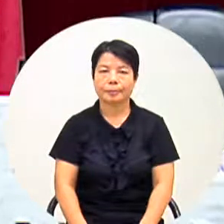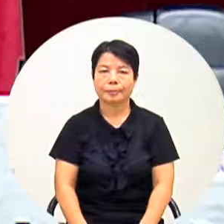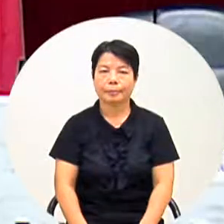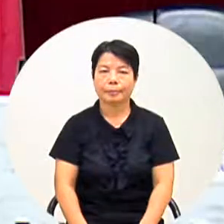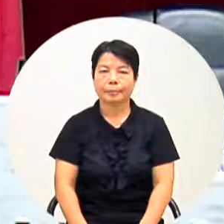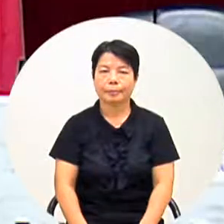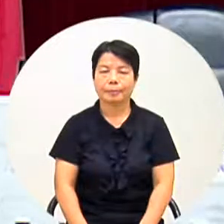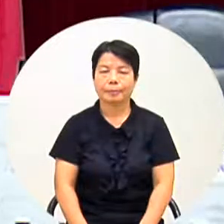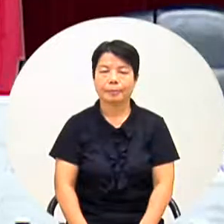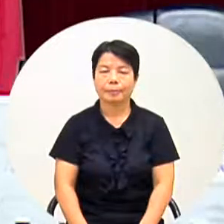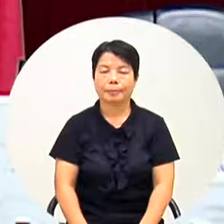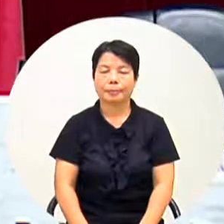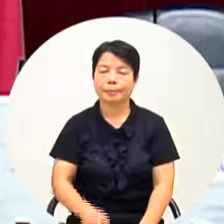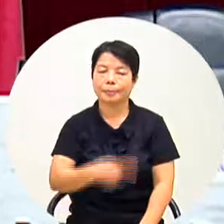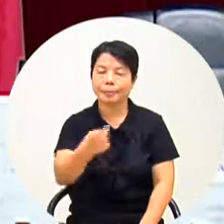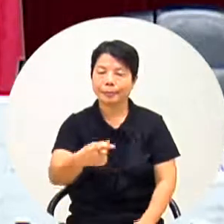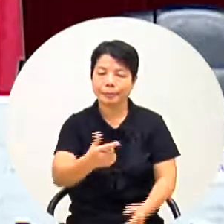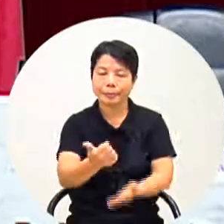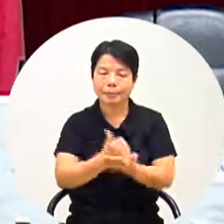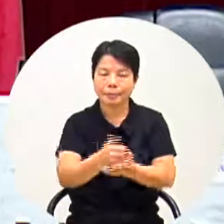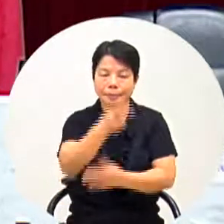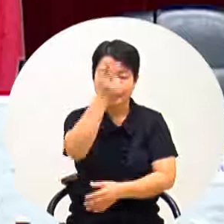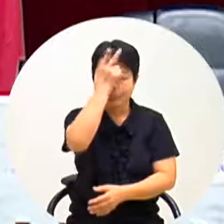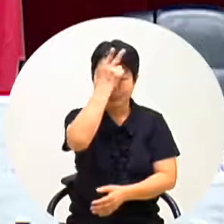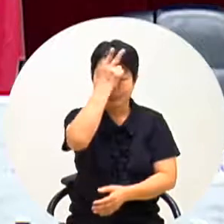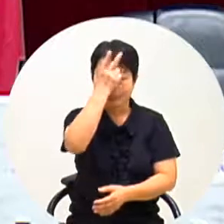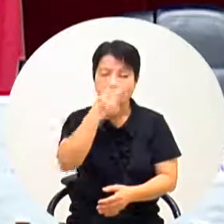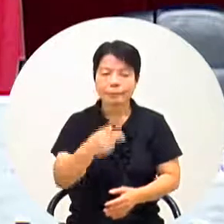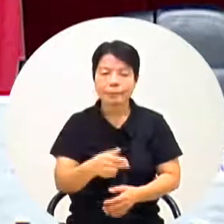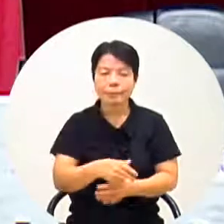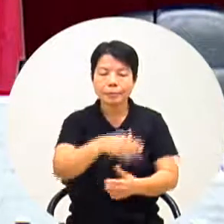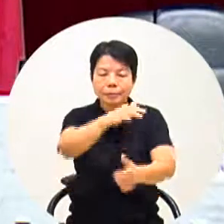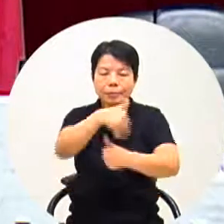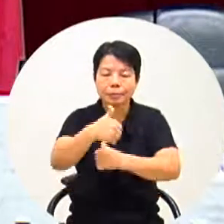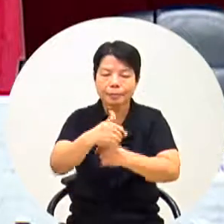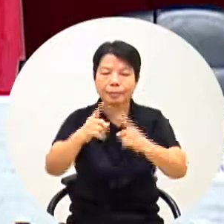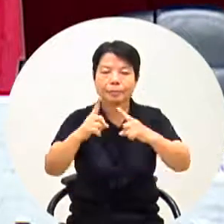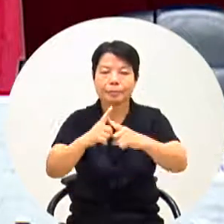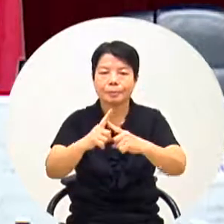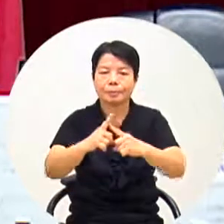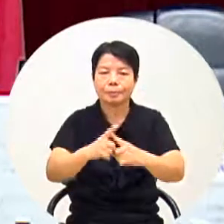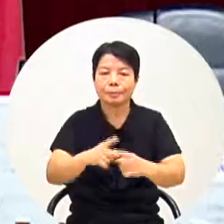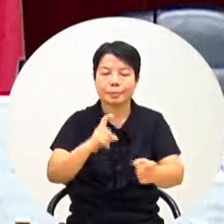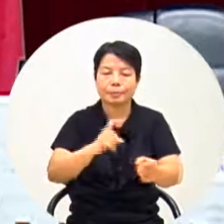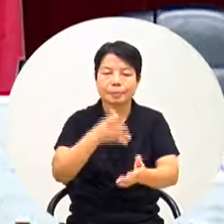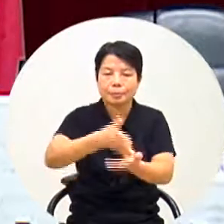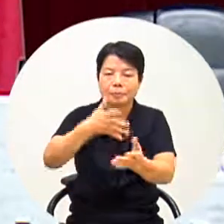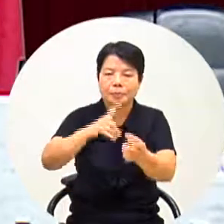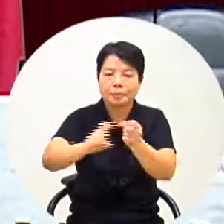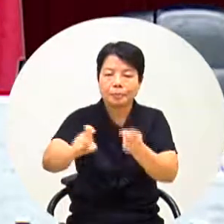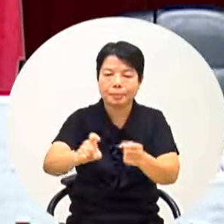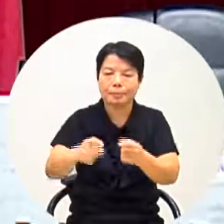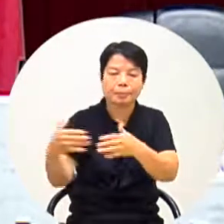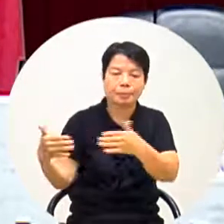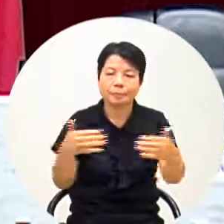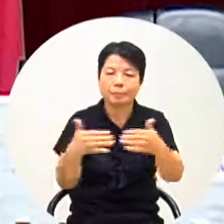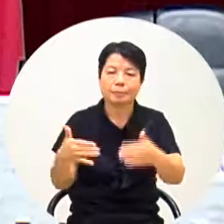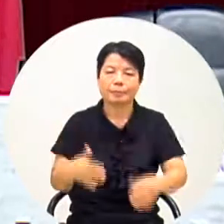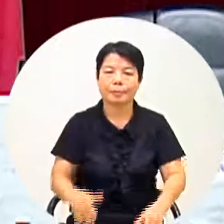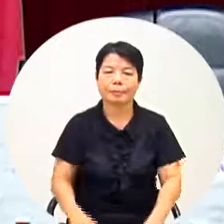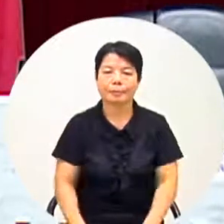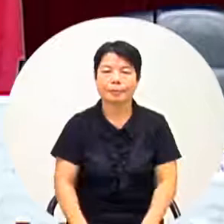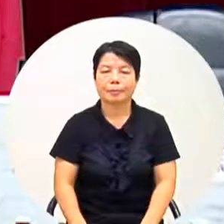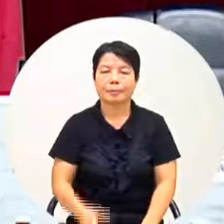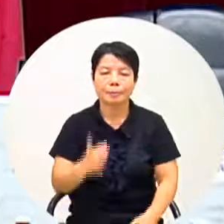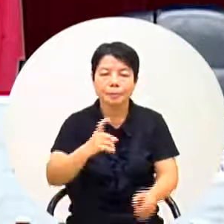好，接下来我们请曾丽燕、曾召集人，十分钟的咨询。 十分钟如